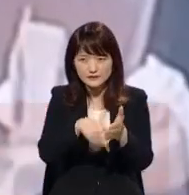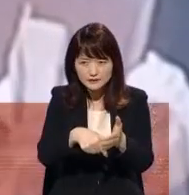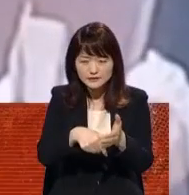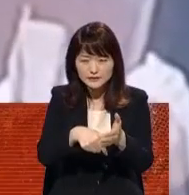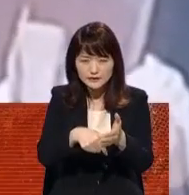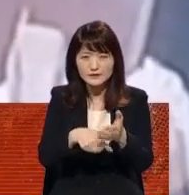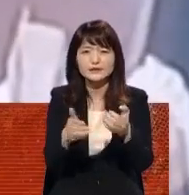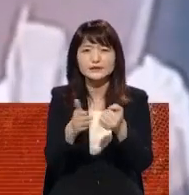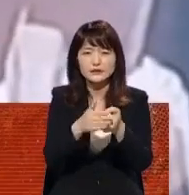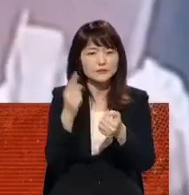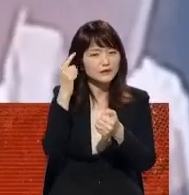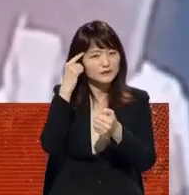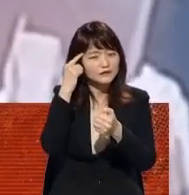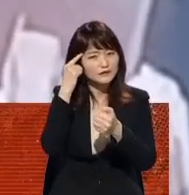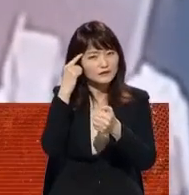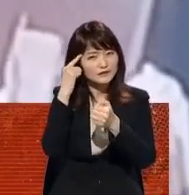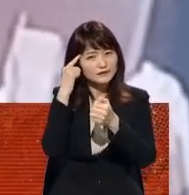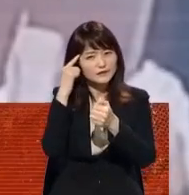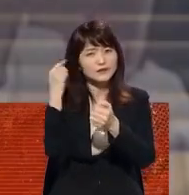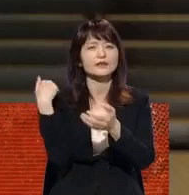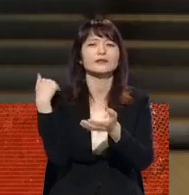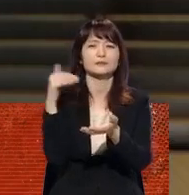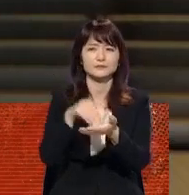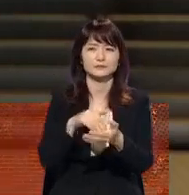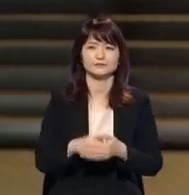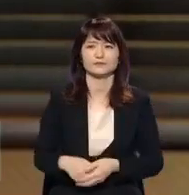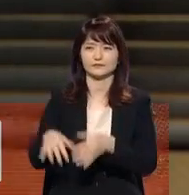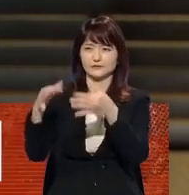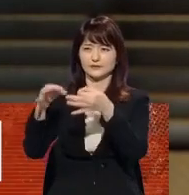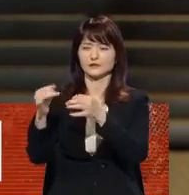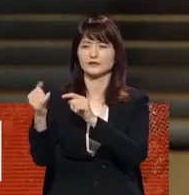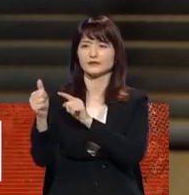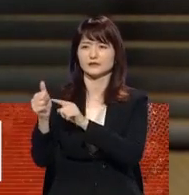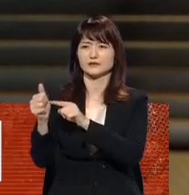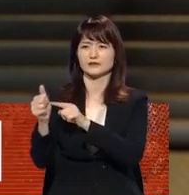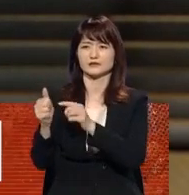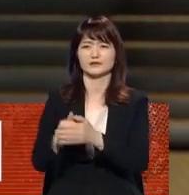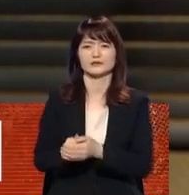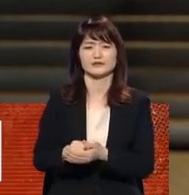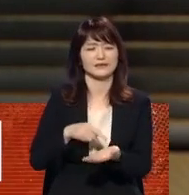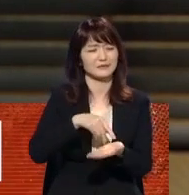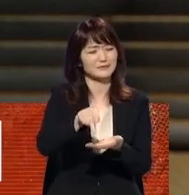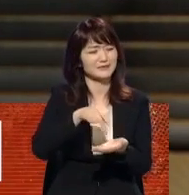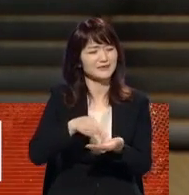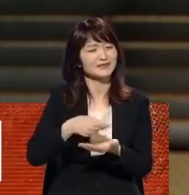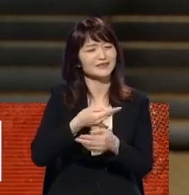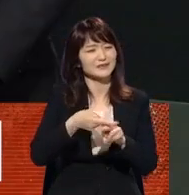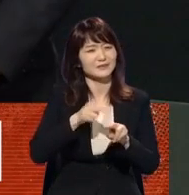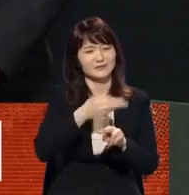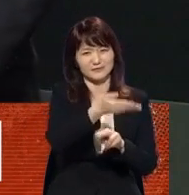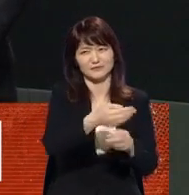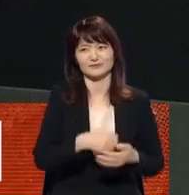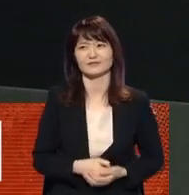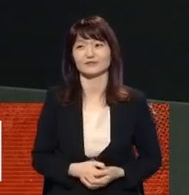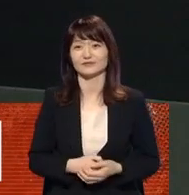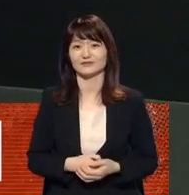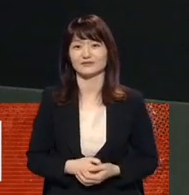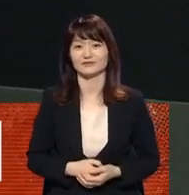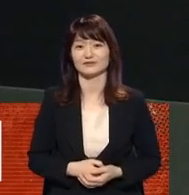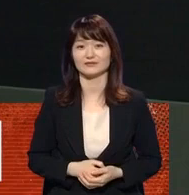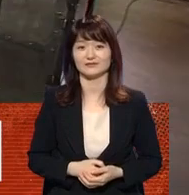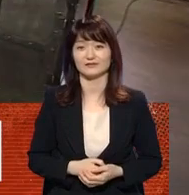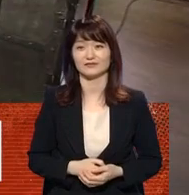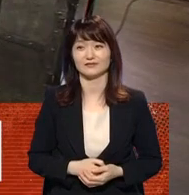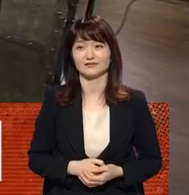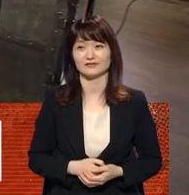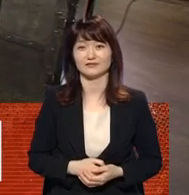의식을 해보겠고요. 김준호 경사님, 이 김은배 팀장님한테 피자 좀 받으셔야 될 것 같습니다. 아, 전화하면 제가 보내겠습니다. 예? 예? 전화 한